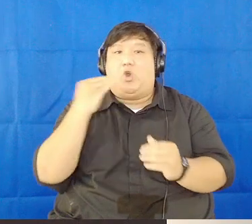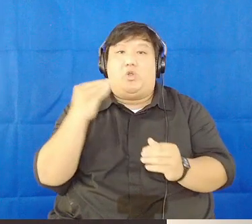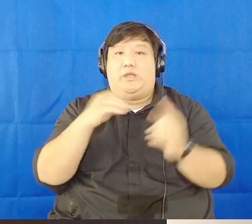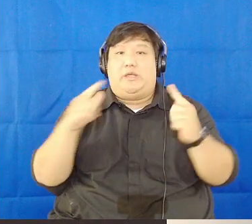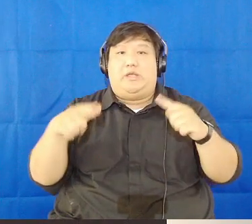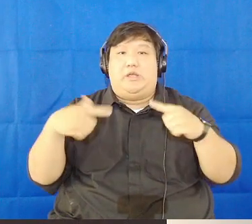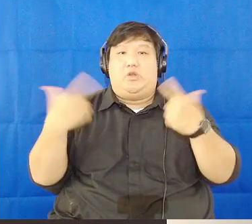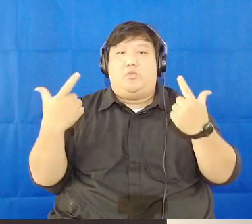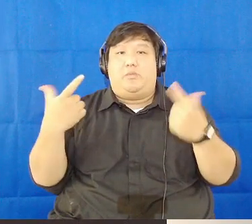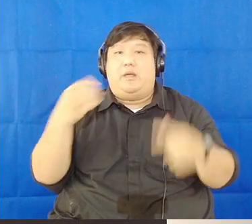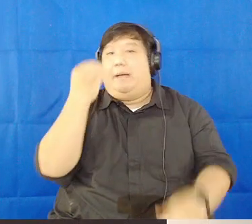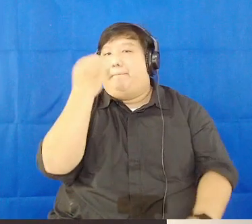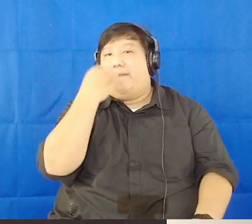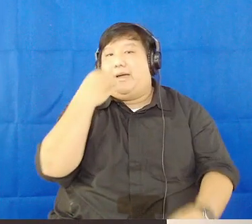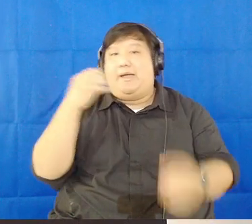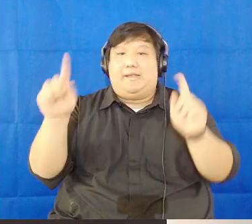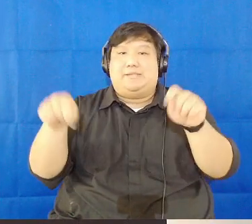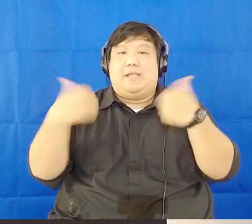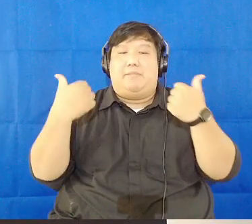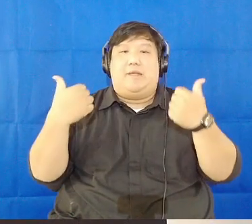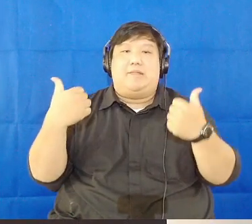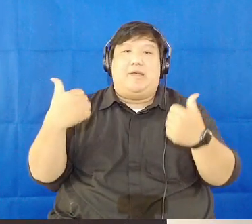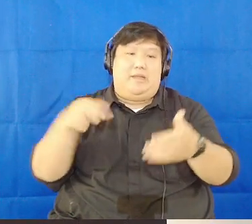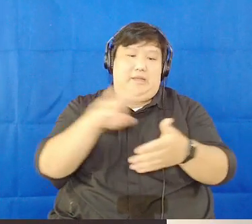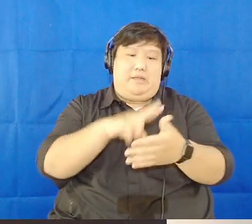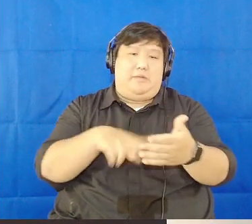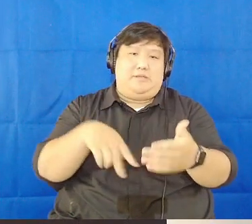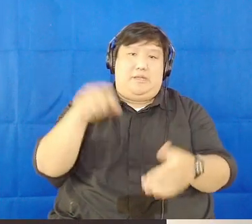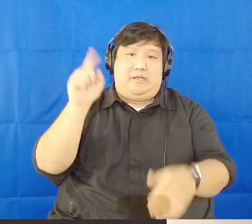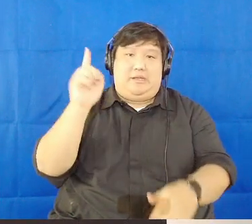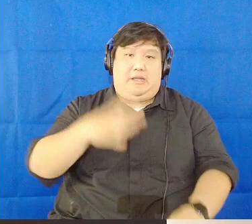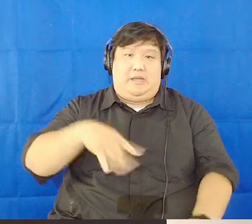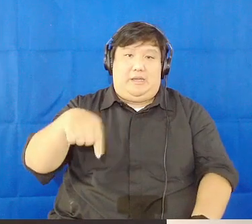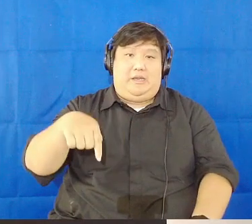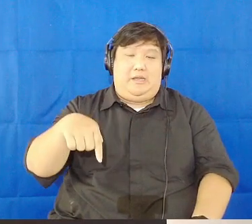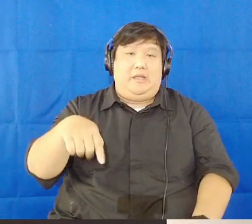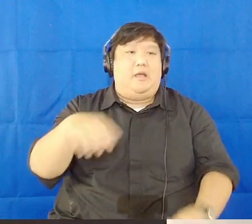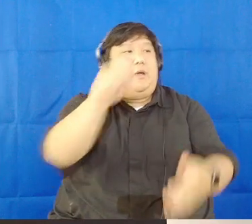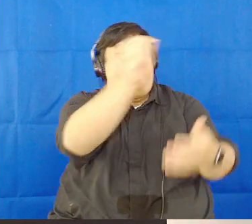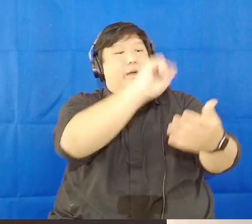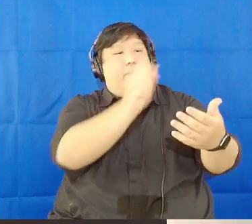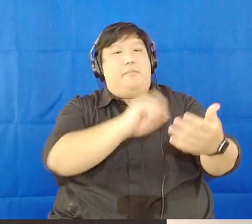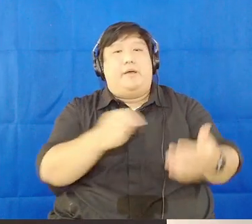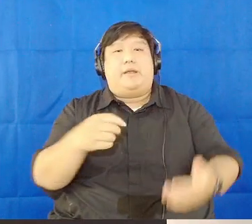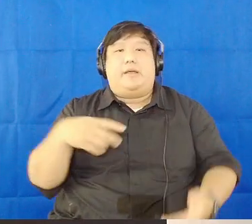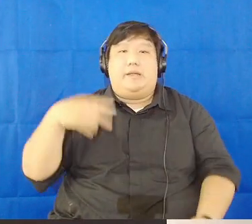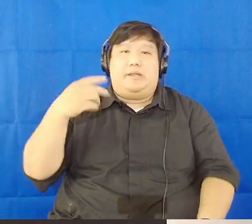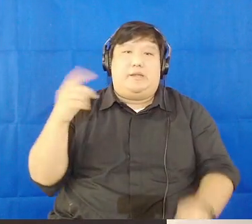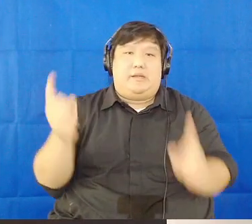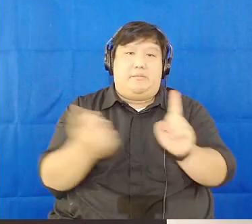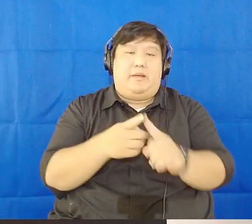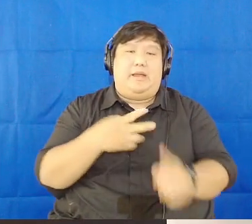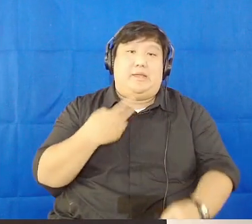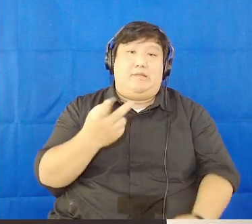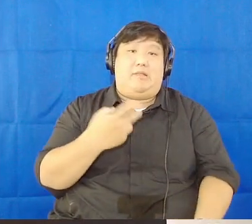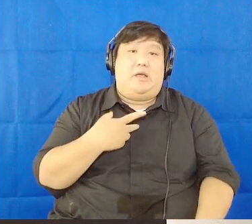juga menggambarkan kepada kita bahwa untuk sampai kepada tanda kutip pemahaman memang tidak mudah.